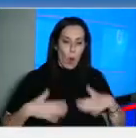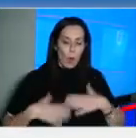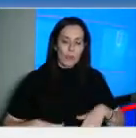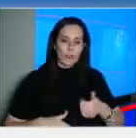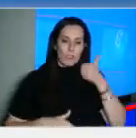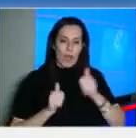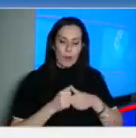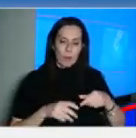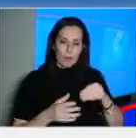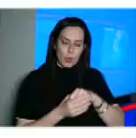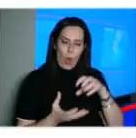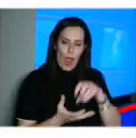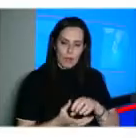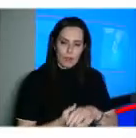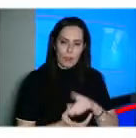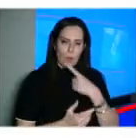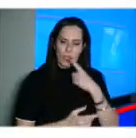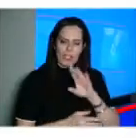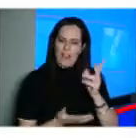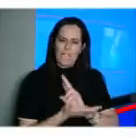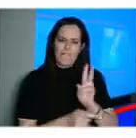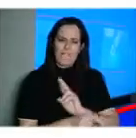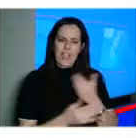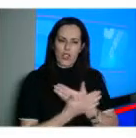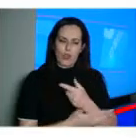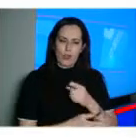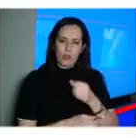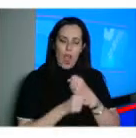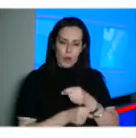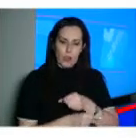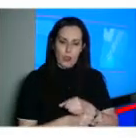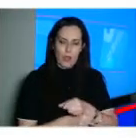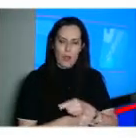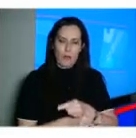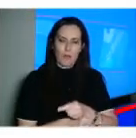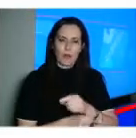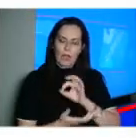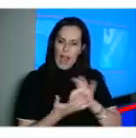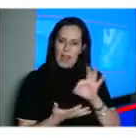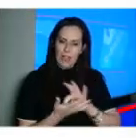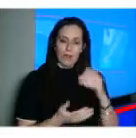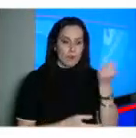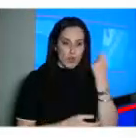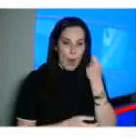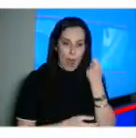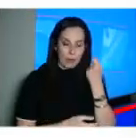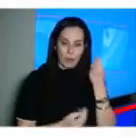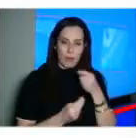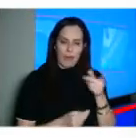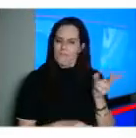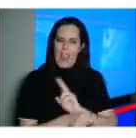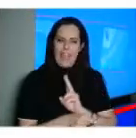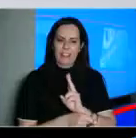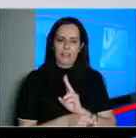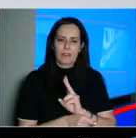מירי רגב בתוך האתר הזה. היא אומרת שזה פייק, היא הוציאה, הדובר שלה שזה עבד, הוציא הודעה בשבת שהדבר הזה הוא